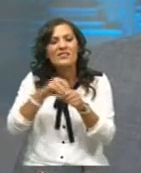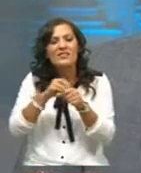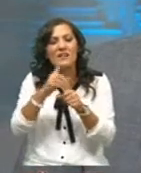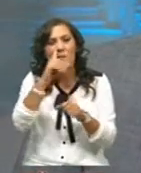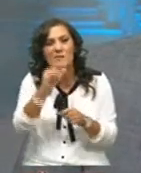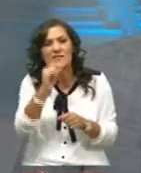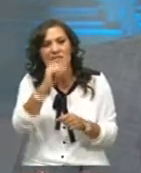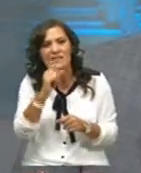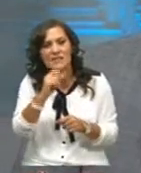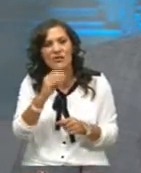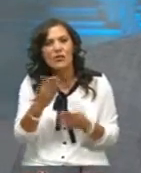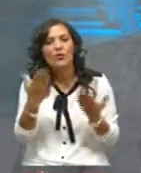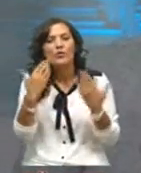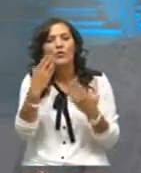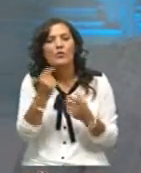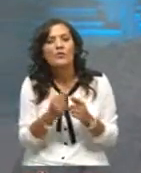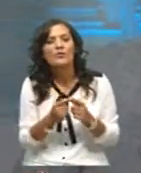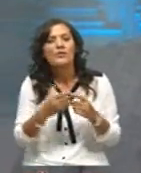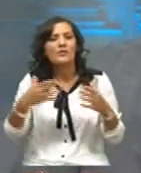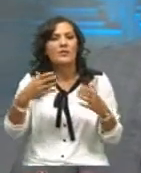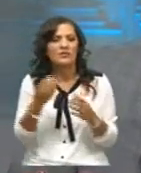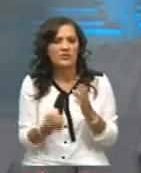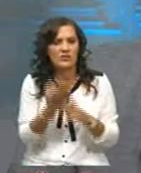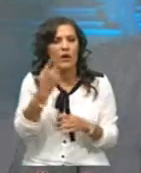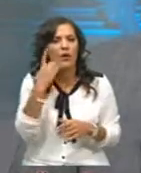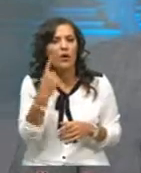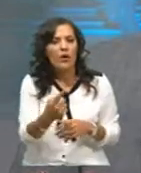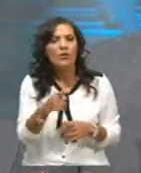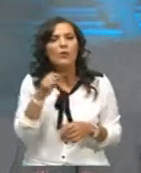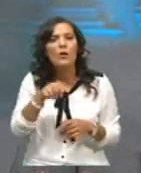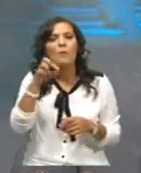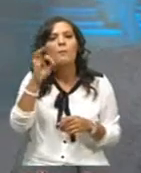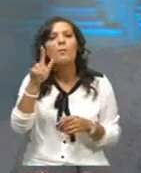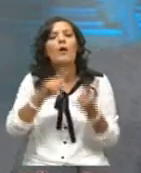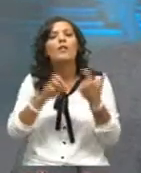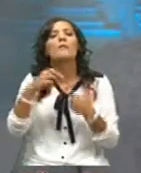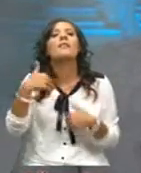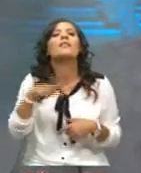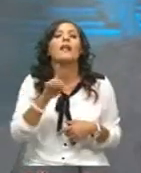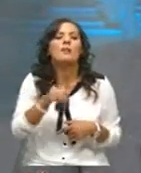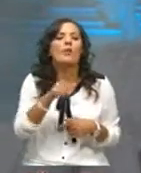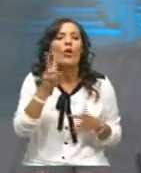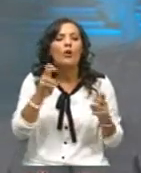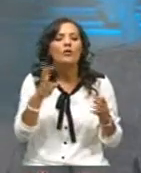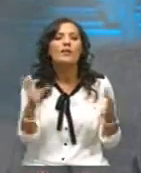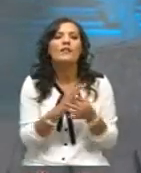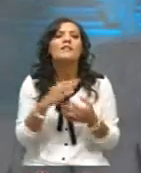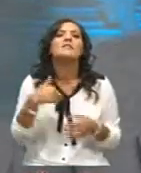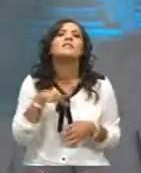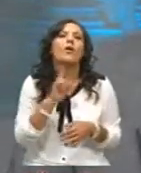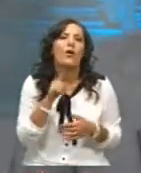pıhtıların sertleşip kurumasından mı diye çıkan görüntüdür Bunlar Polis değil Derdine Yok yok